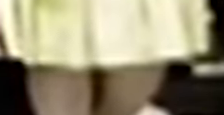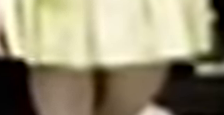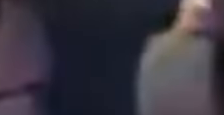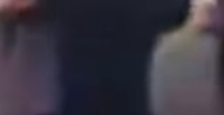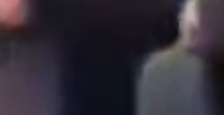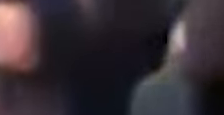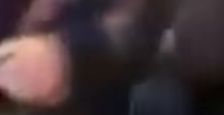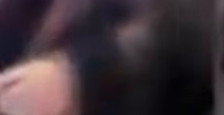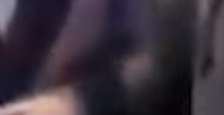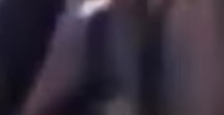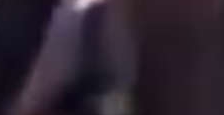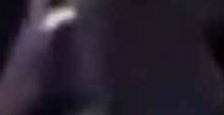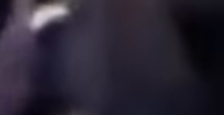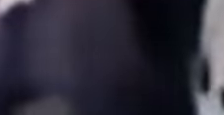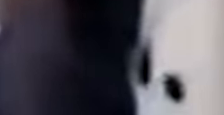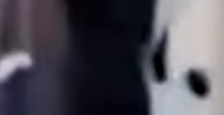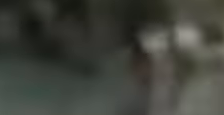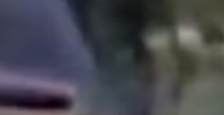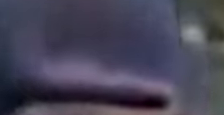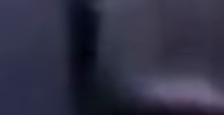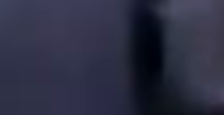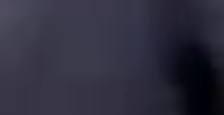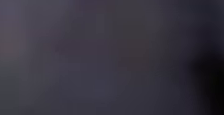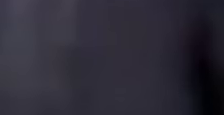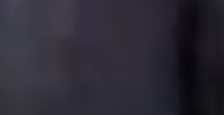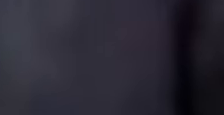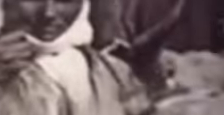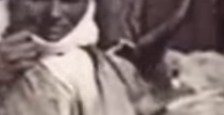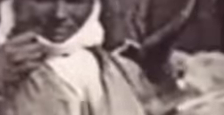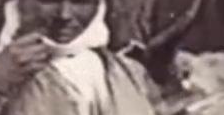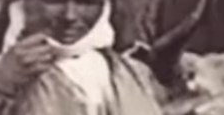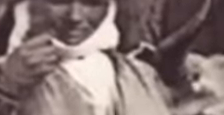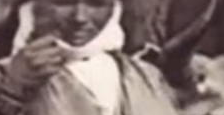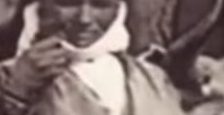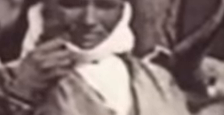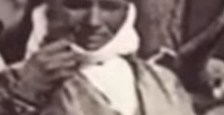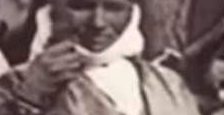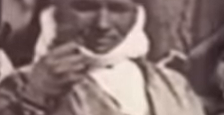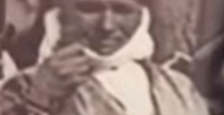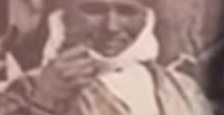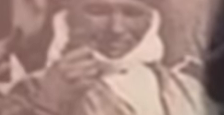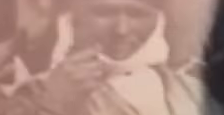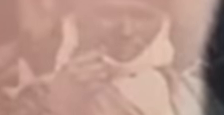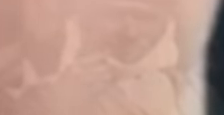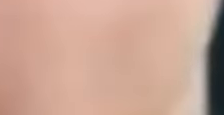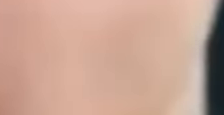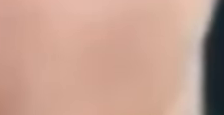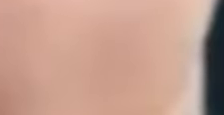önderimle karşıyız. Mavi gözlerin gibi biz bu yurda aşığız. Duysun